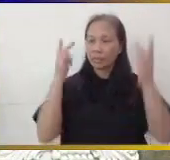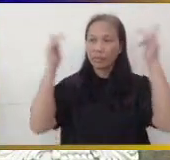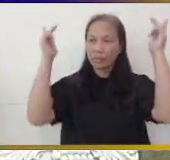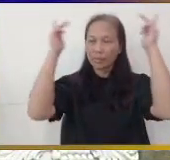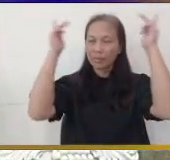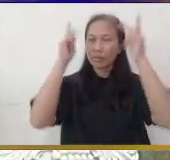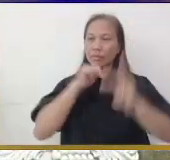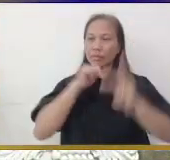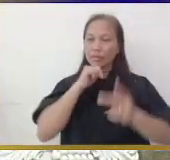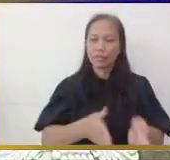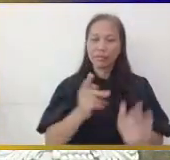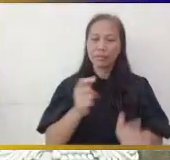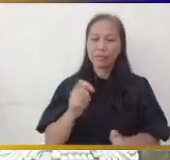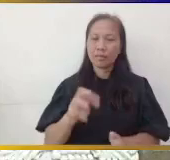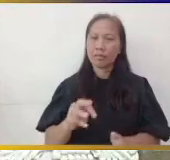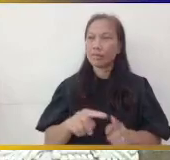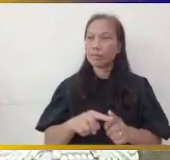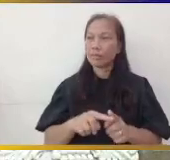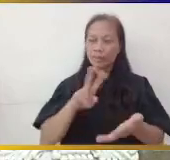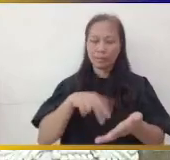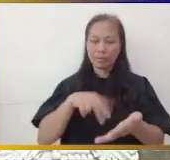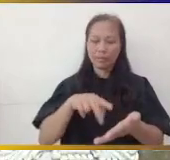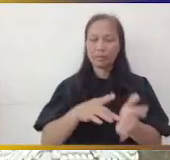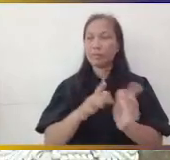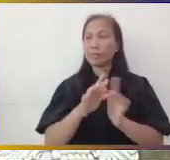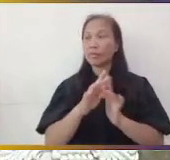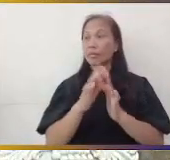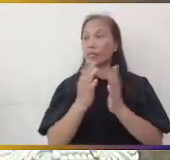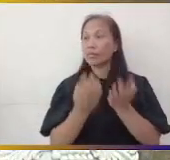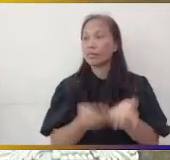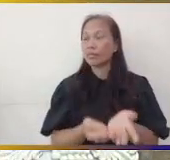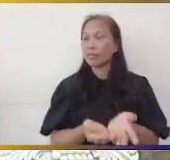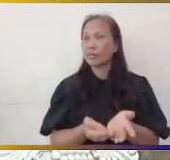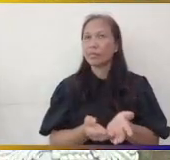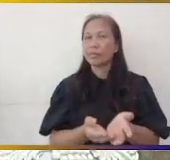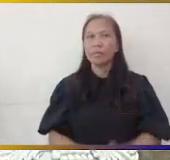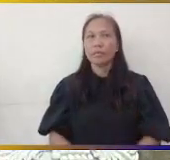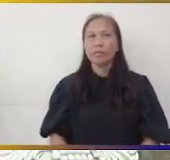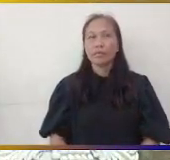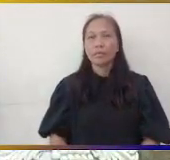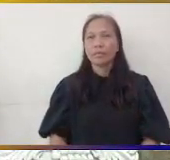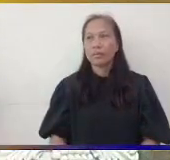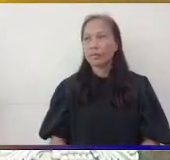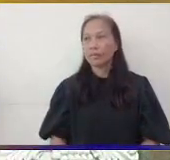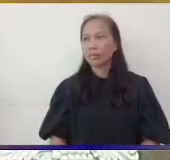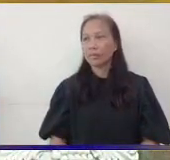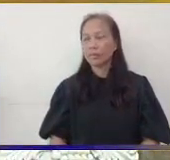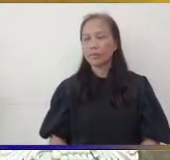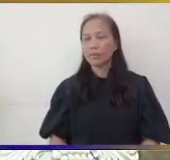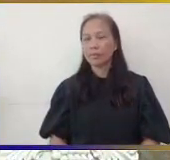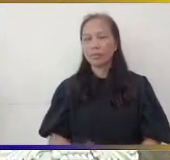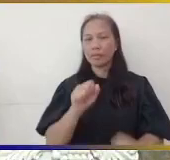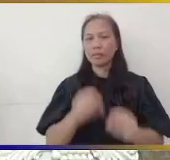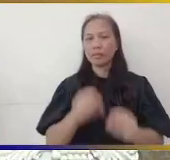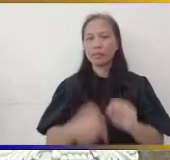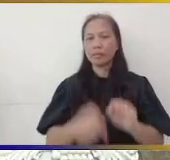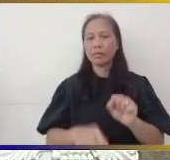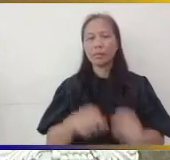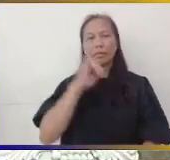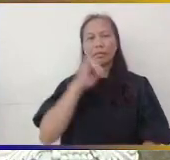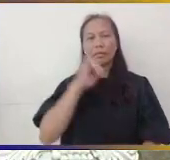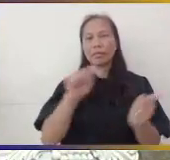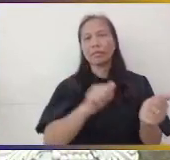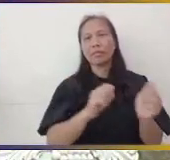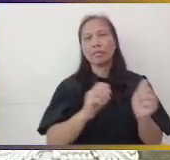kapatid Ito po si John wycliff kita niyo po ma-connect po natin siya sa Baptist sa Baptist churches sa ating sa Baptist